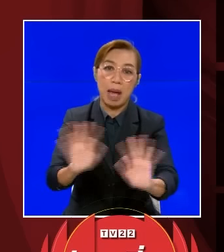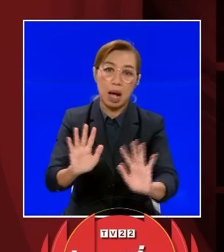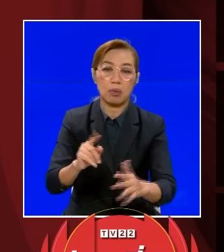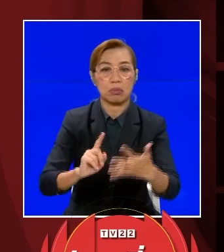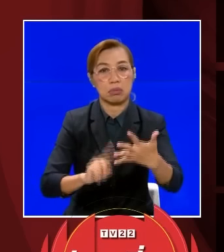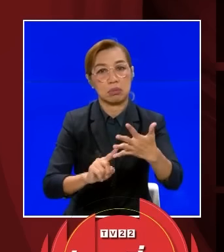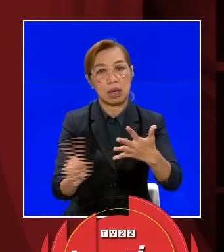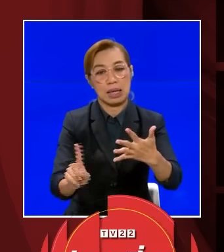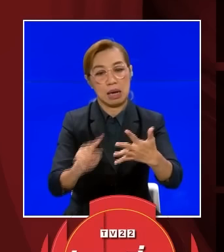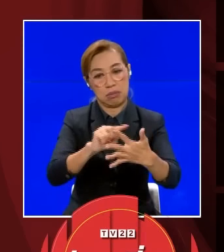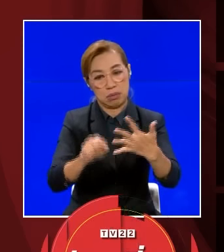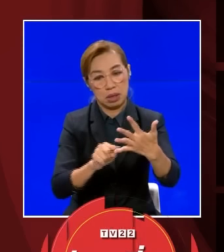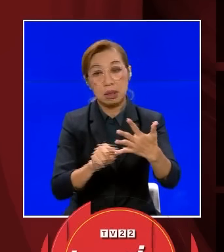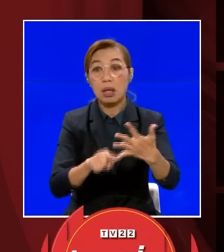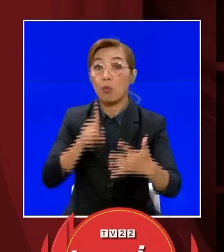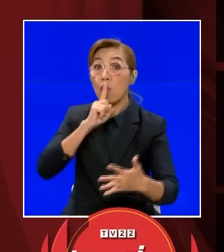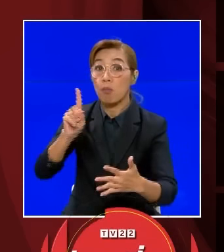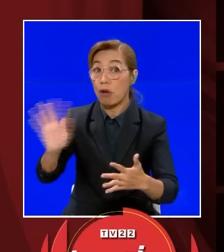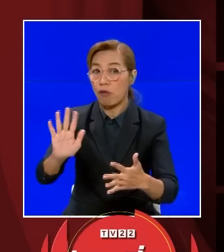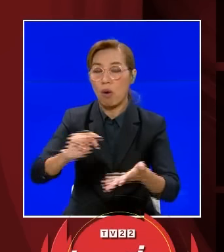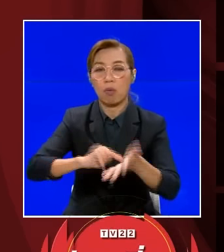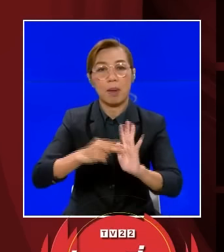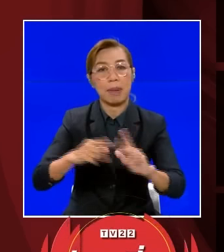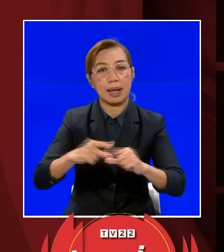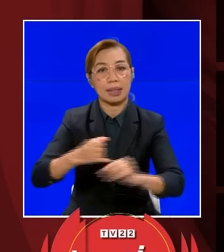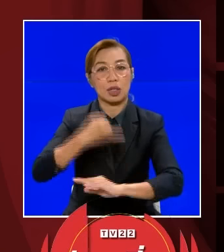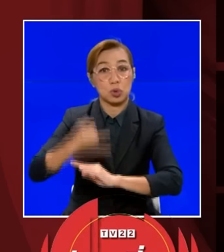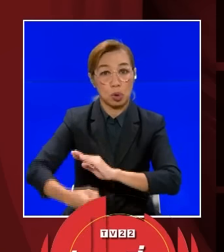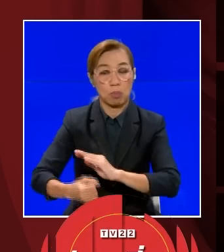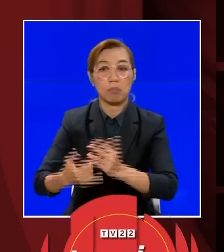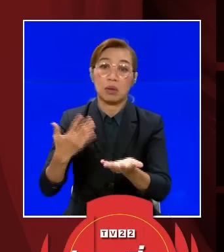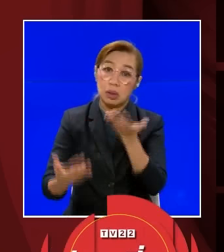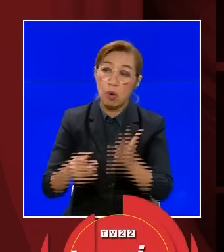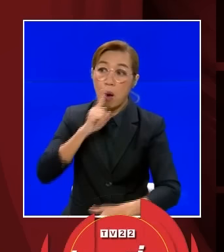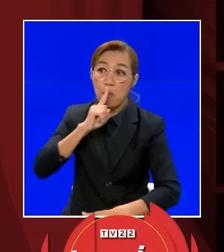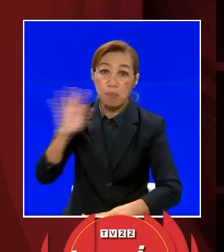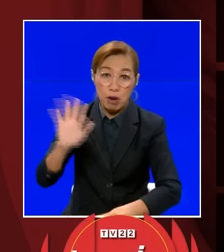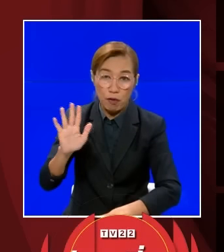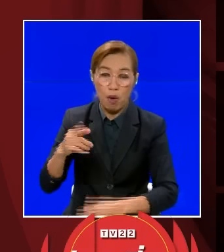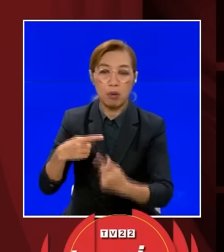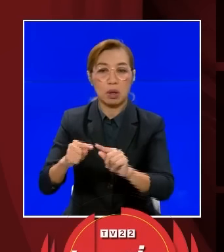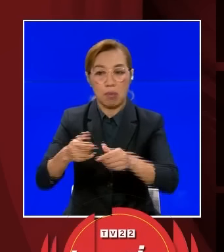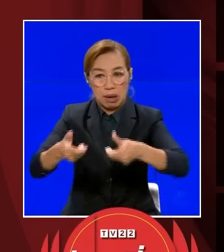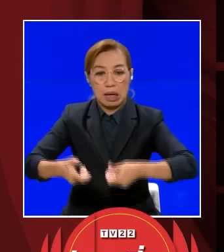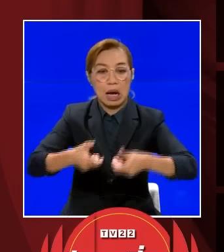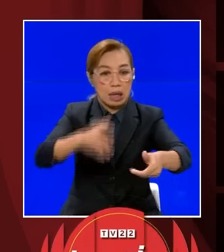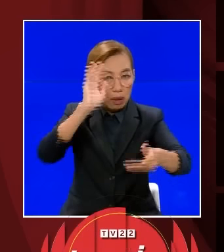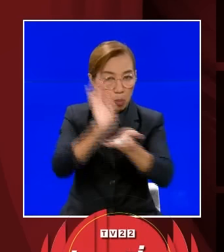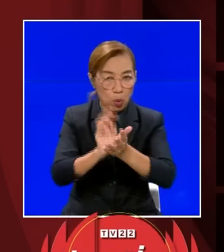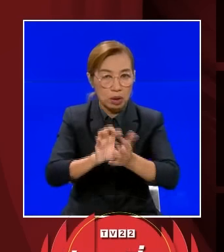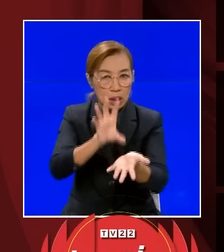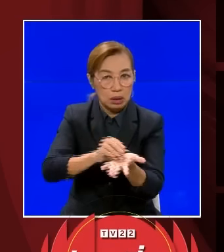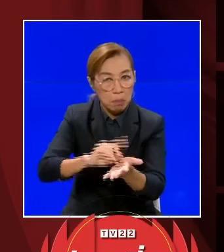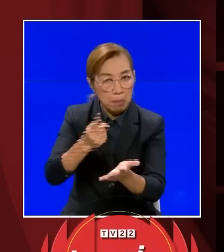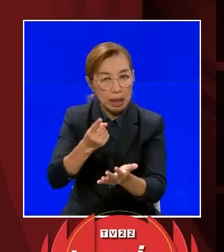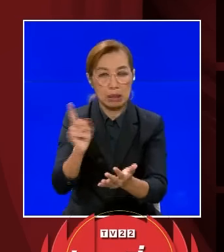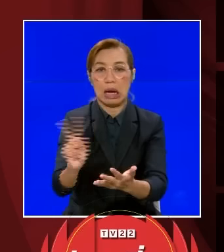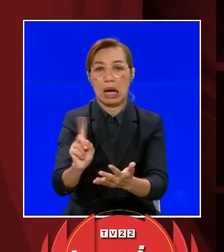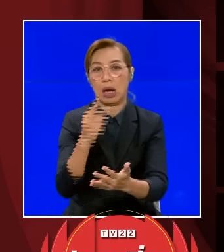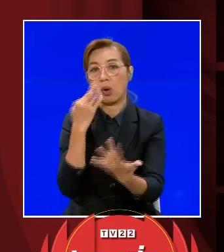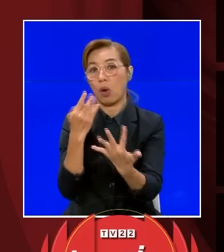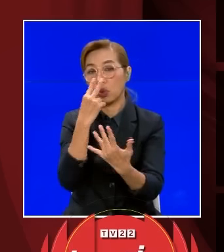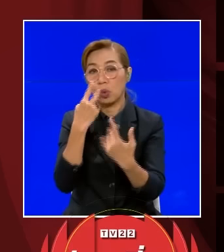นี้จบเลยแต่มันจะจบจริงหรือเปล่าหรือต้องส่งสำนวนกลับไปเริ่มใหม่อันนี้ก็ต้องรอดูในข้อกฎหมายอีกทีนึงแต่ใน